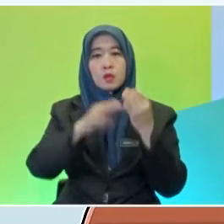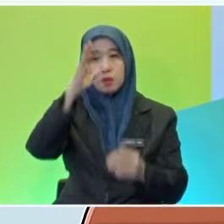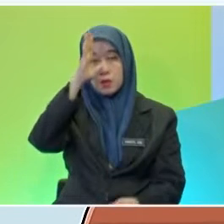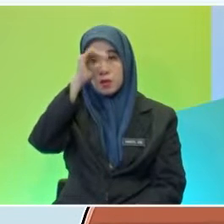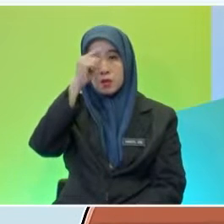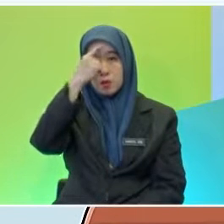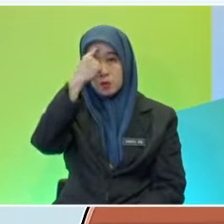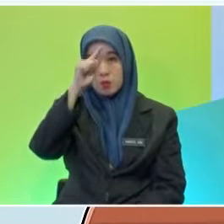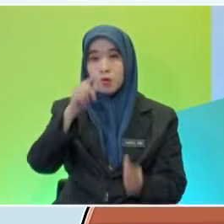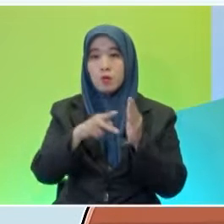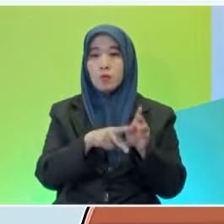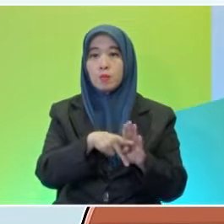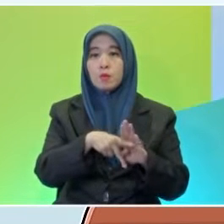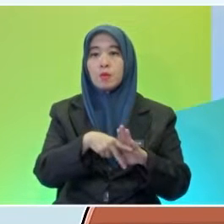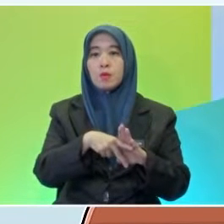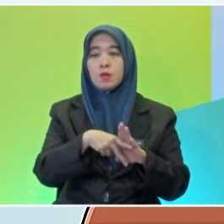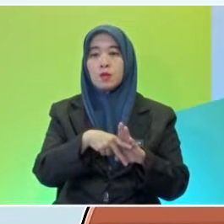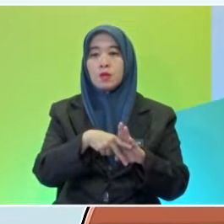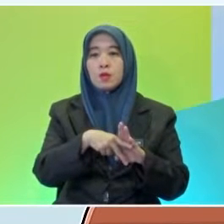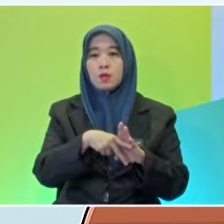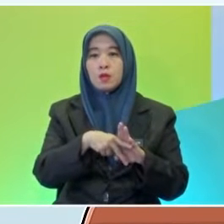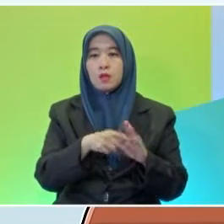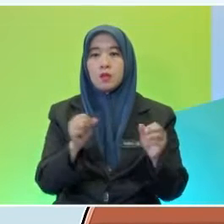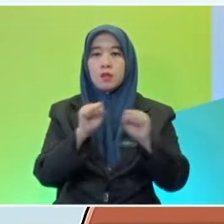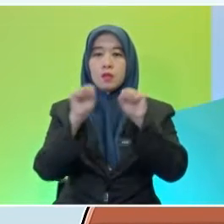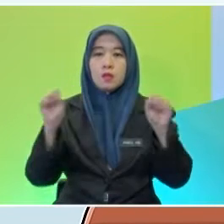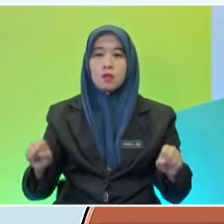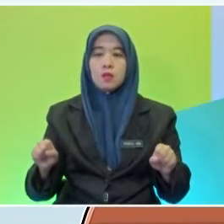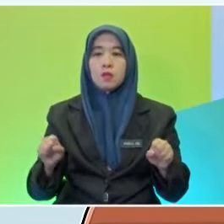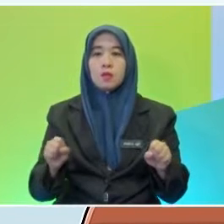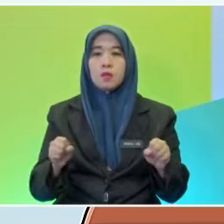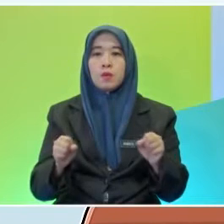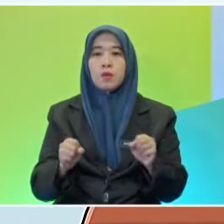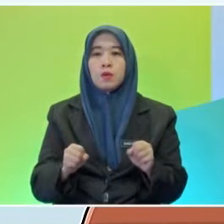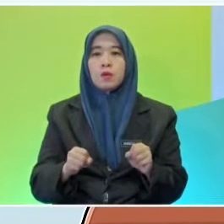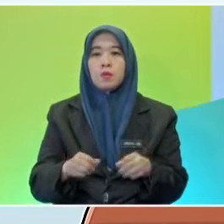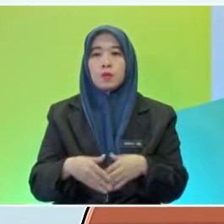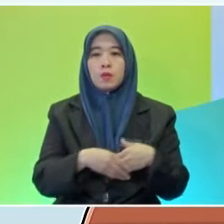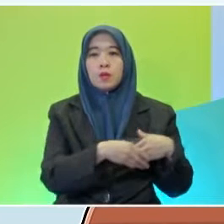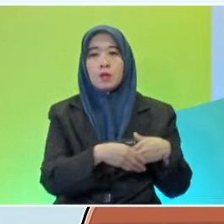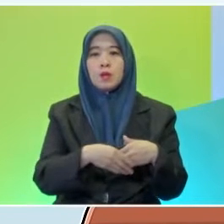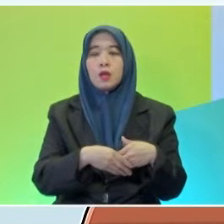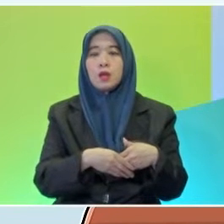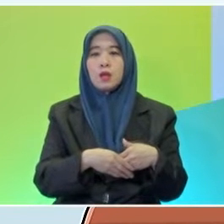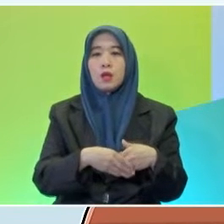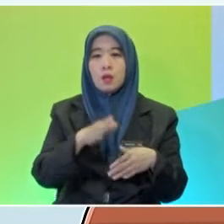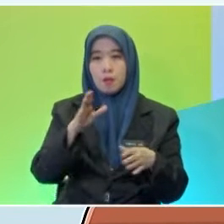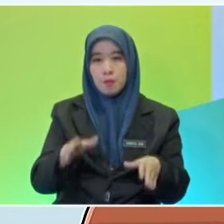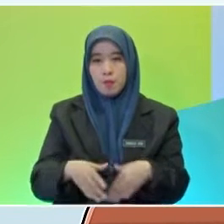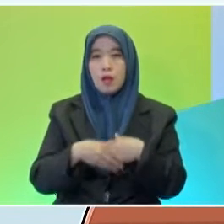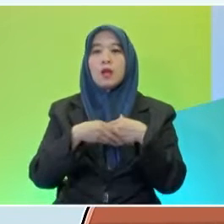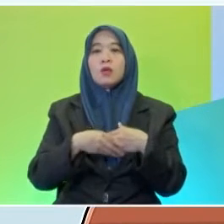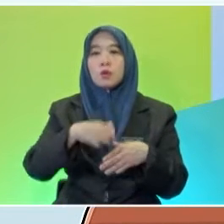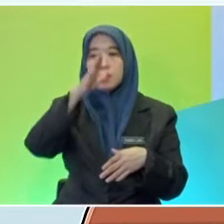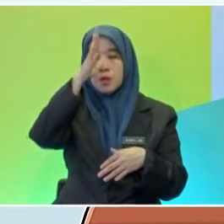dalam sistem petakbiran dan pemerintahan pada zaman Kesultanan Melayu laga dan pada masa kini passing